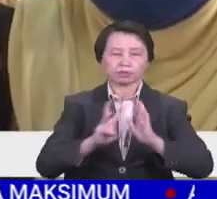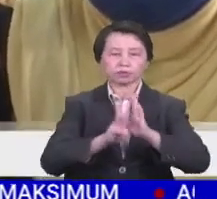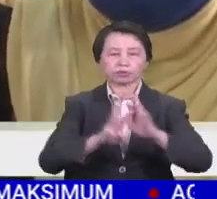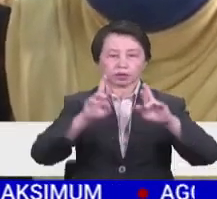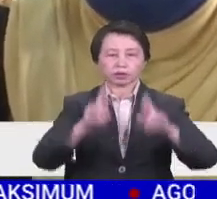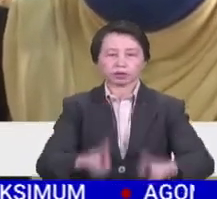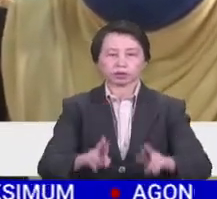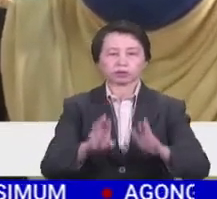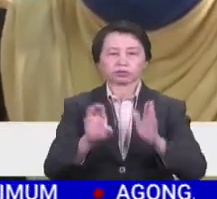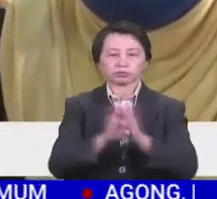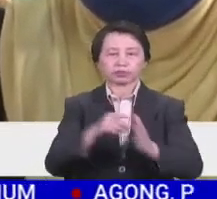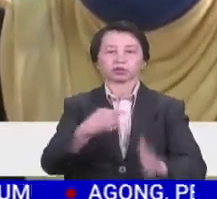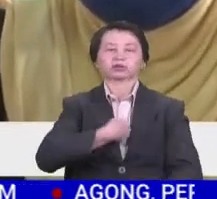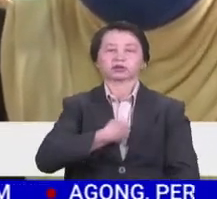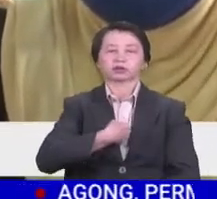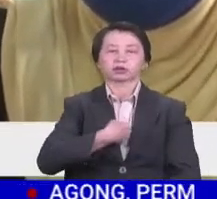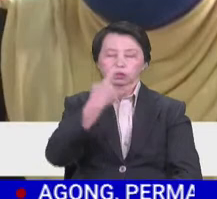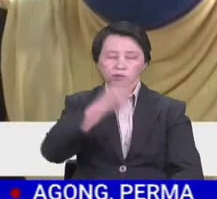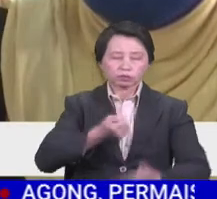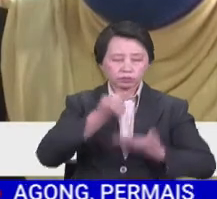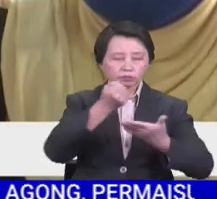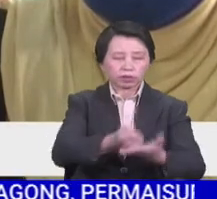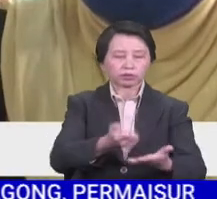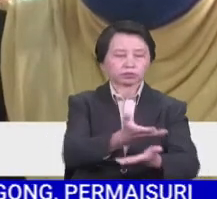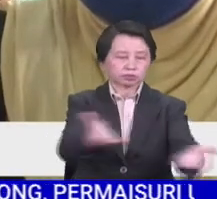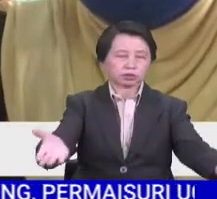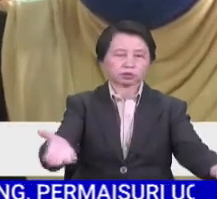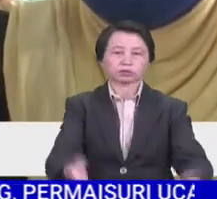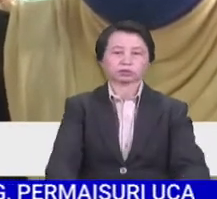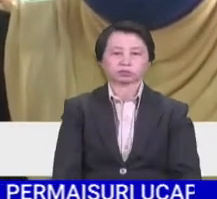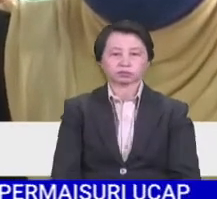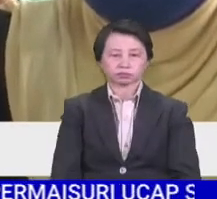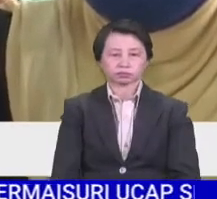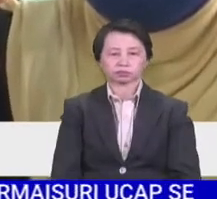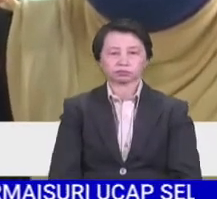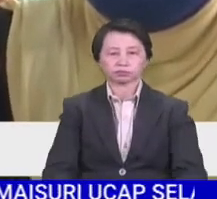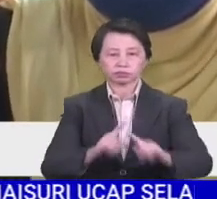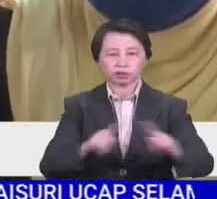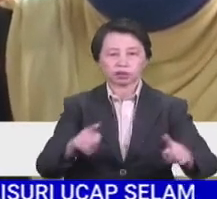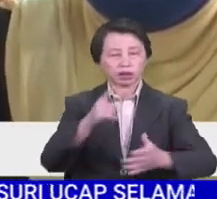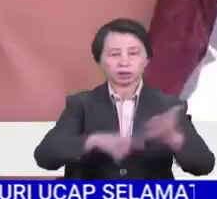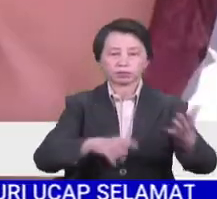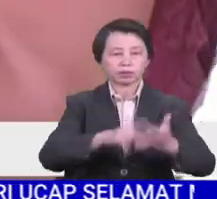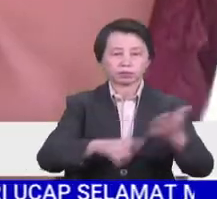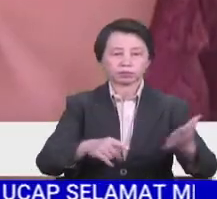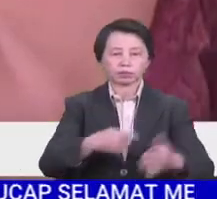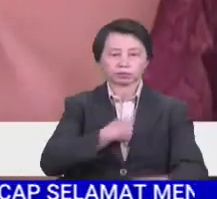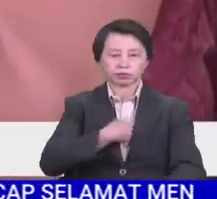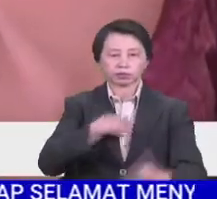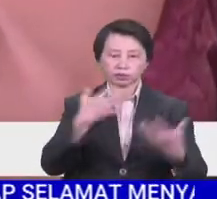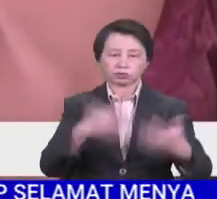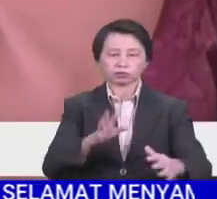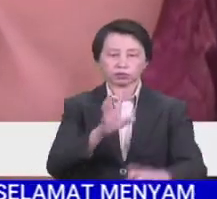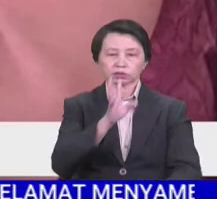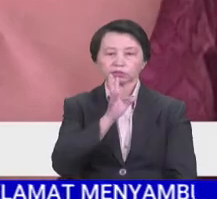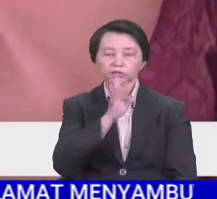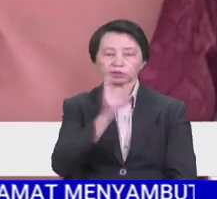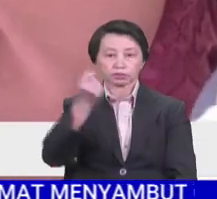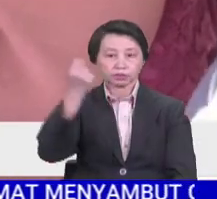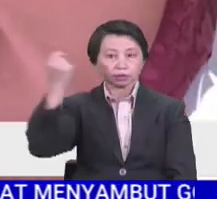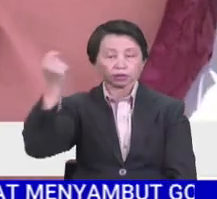itu sendiri seperti saya untuk membantu kepada mereka ini Tapi walau apa sekalipun saya sudah katakan